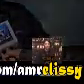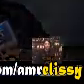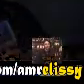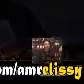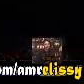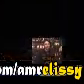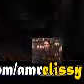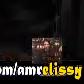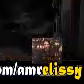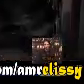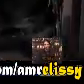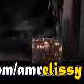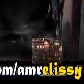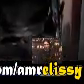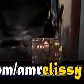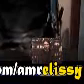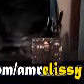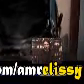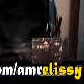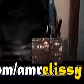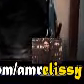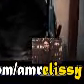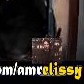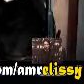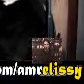حقيقي.